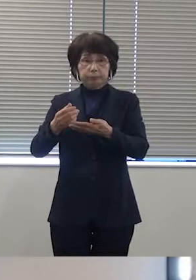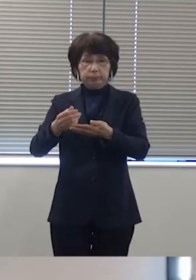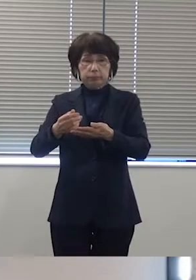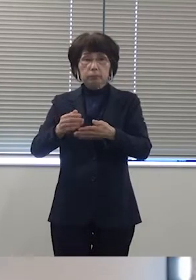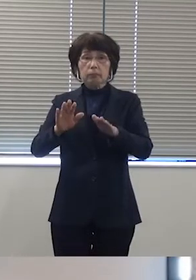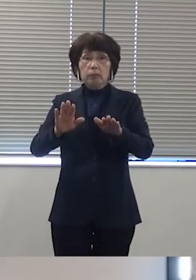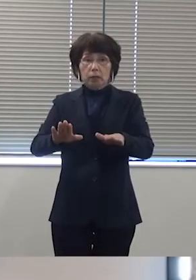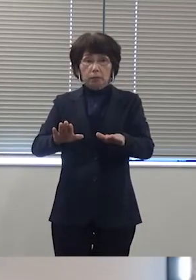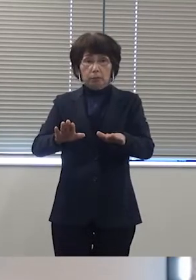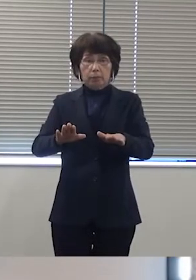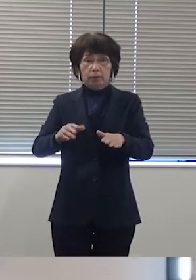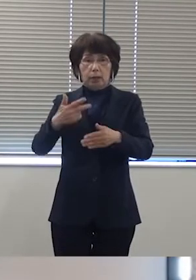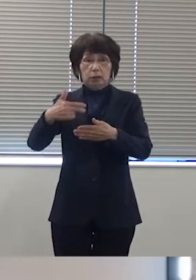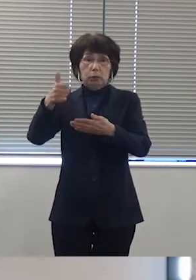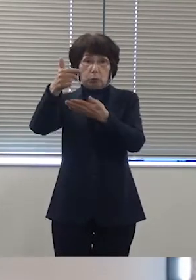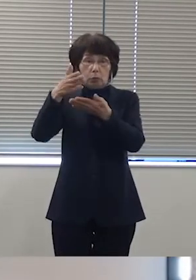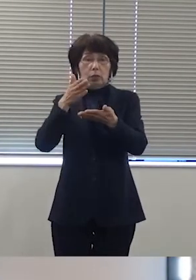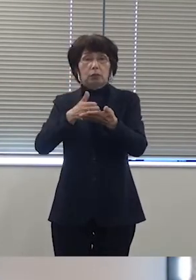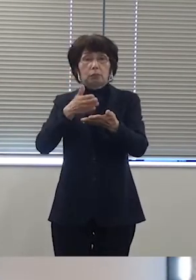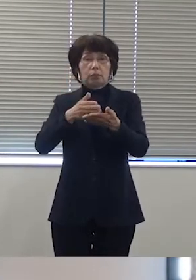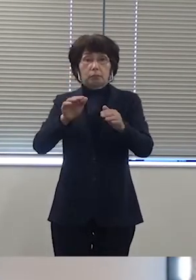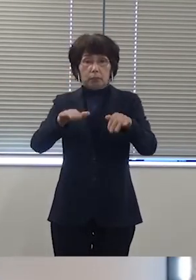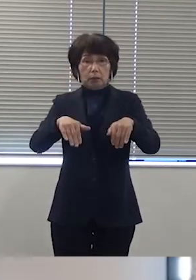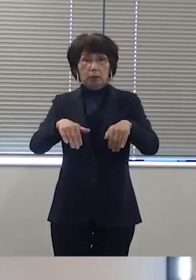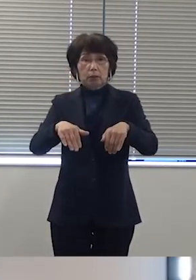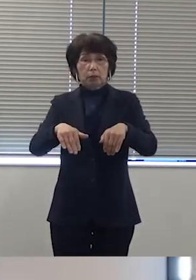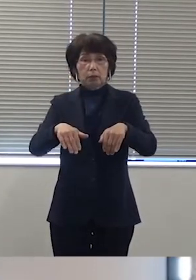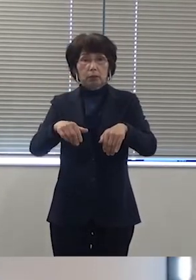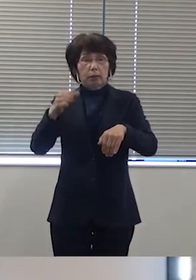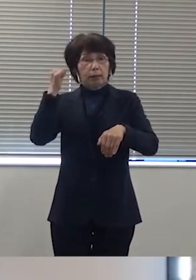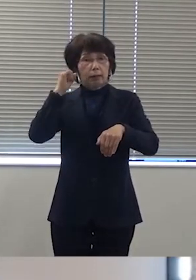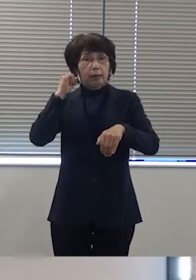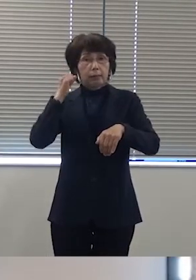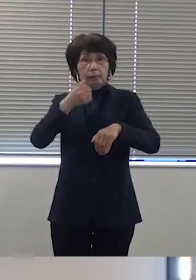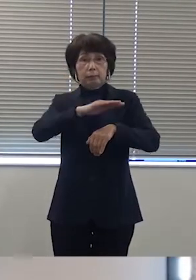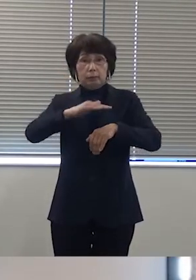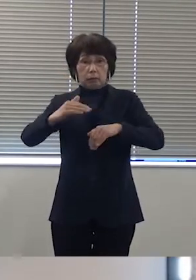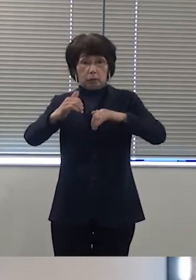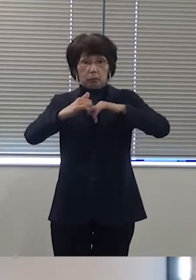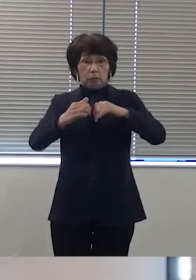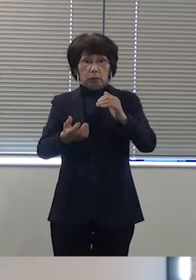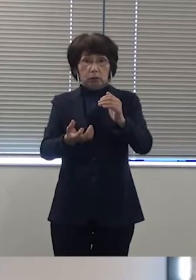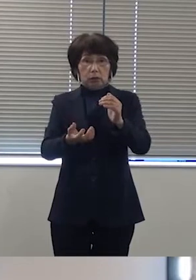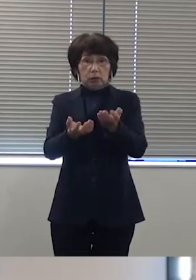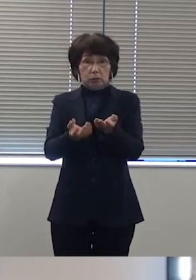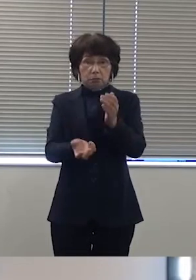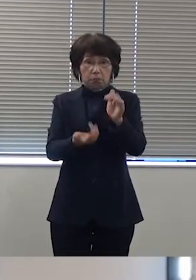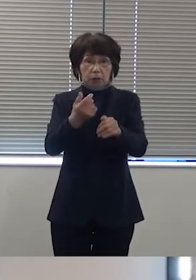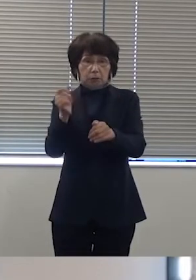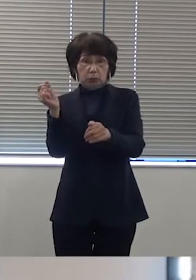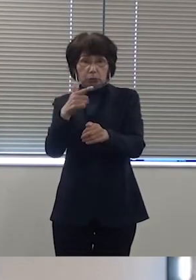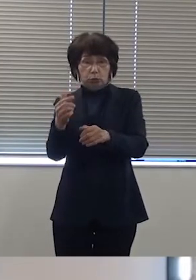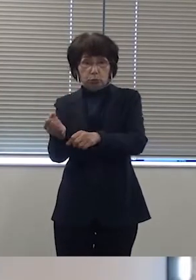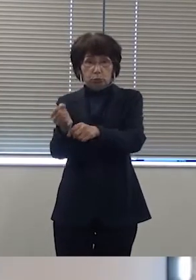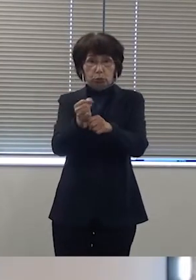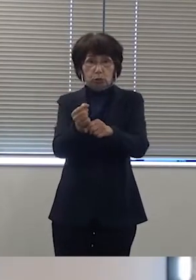時に要は迅速な復旧復興のためにはですね、いわゆるいろんな機関、またあの他の自治体、またボランティアの皆さん、